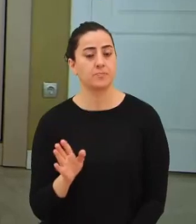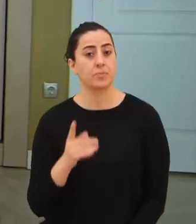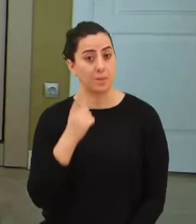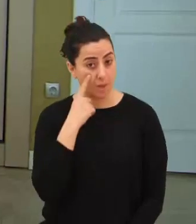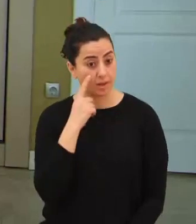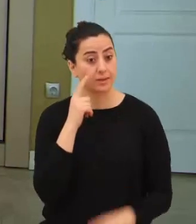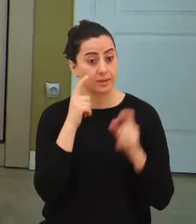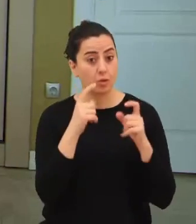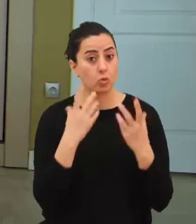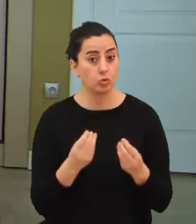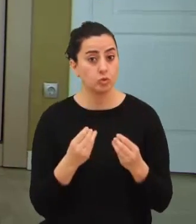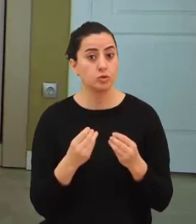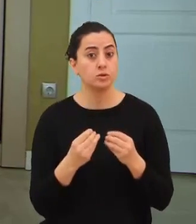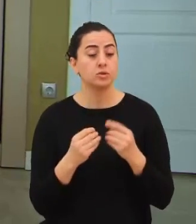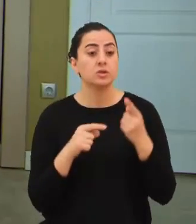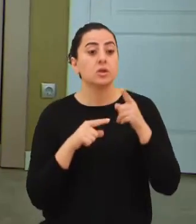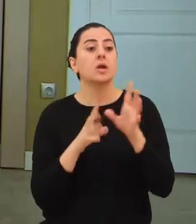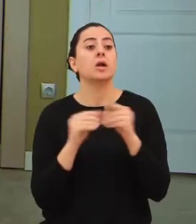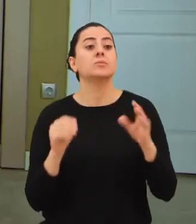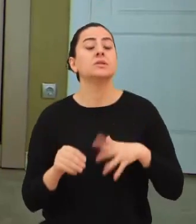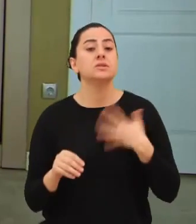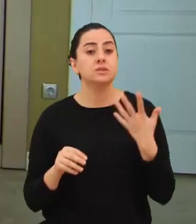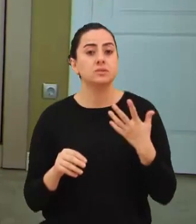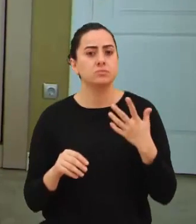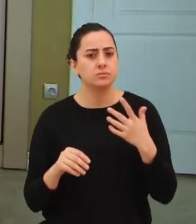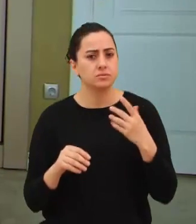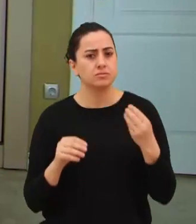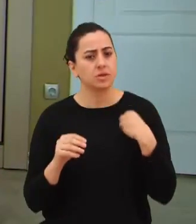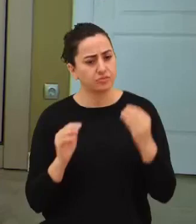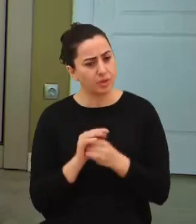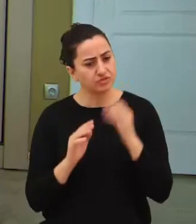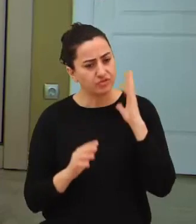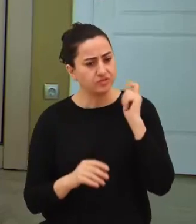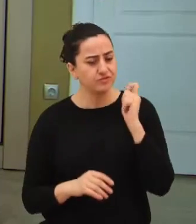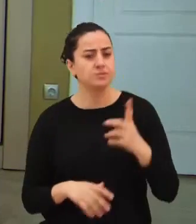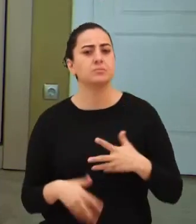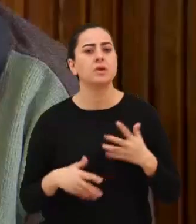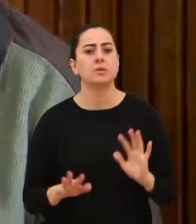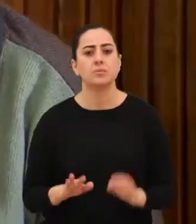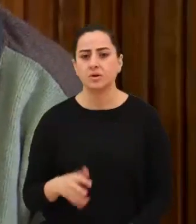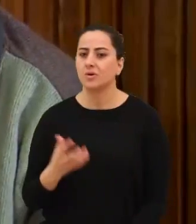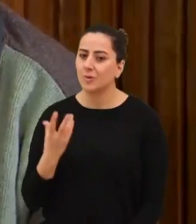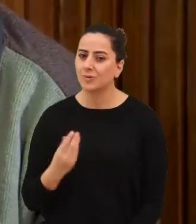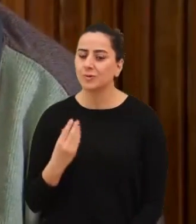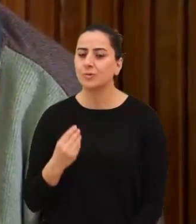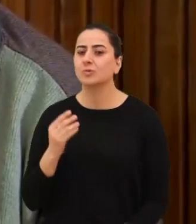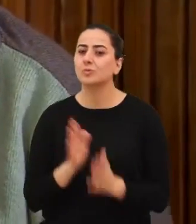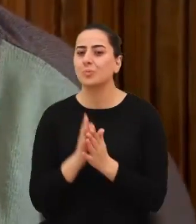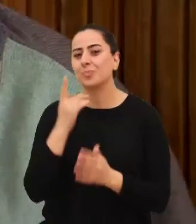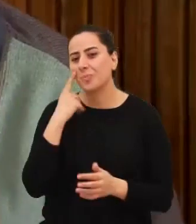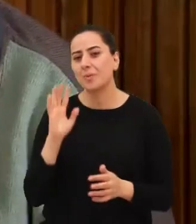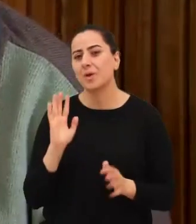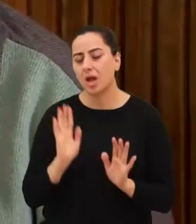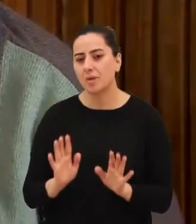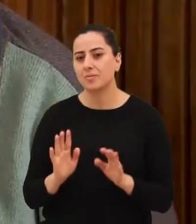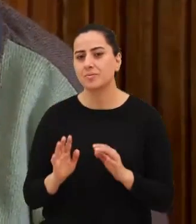Bak dikkatli ol. Sakın gözden kaçırayım deme. Ağırlığınca bahşiş vereceğim sana. Merak etme tamam mı? Kusura bakmayın ama